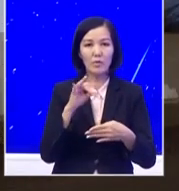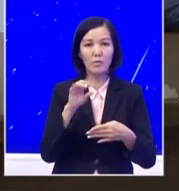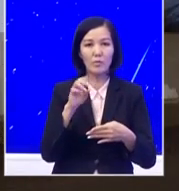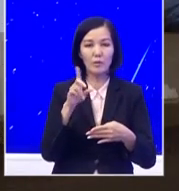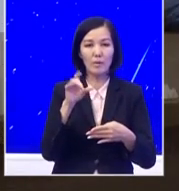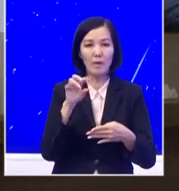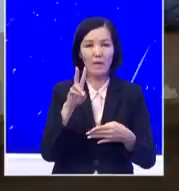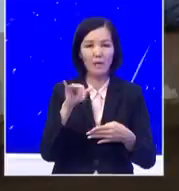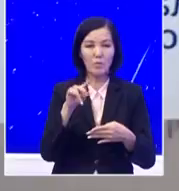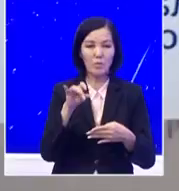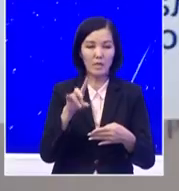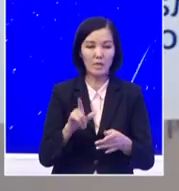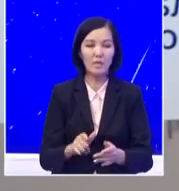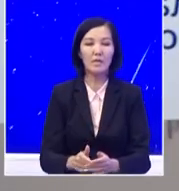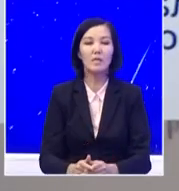Ардак Нусипханулы.